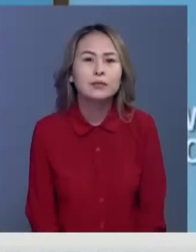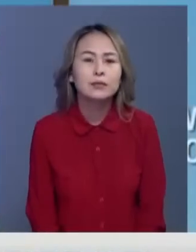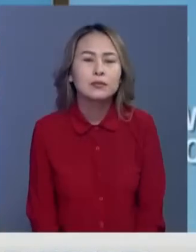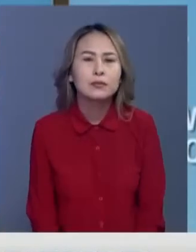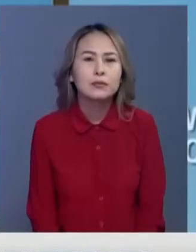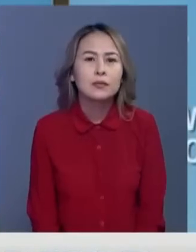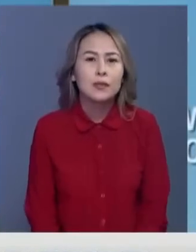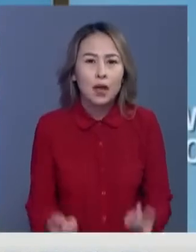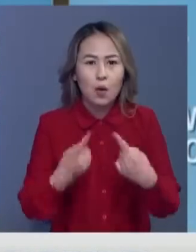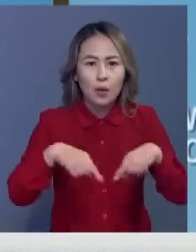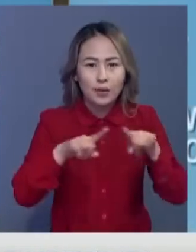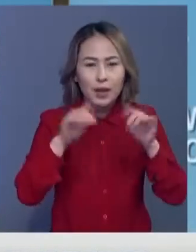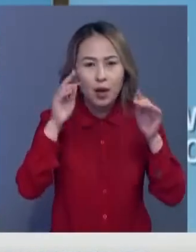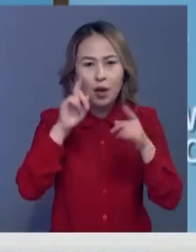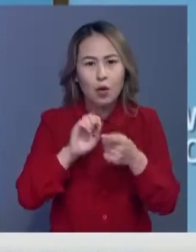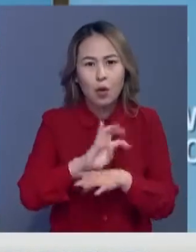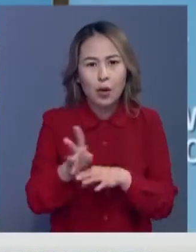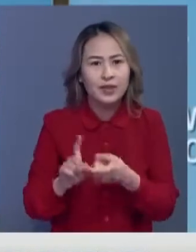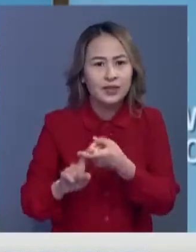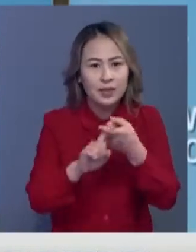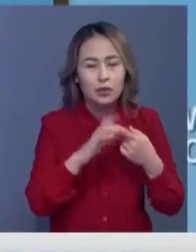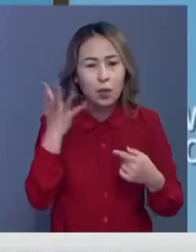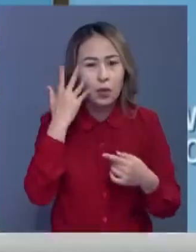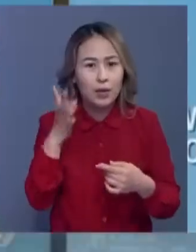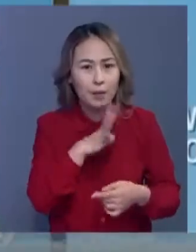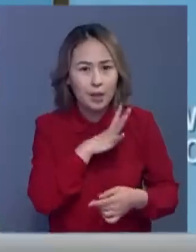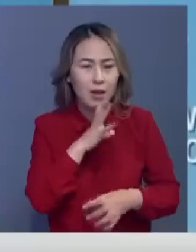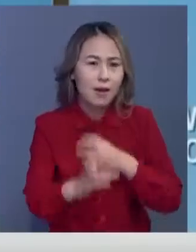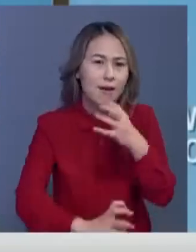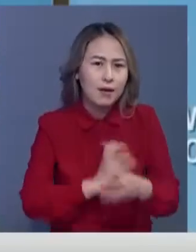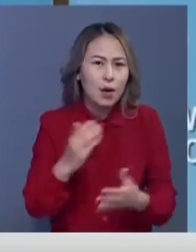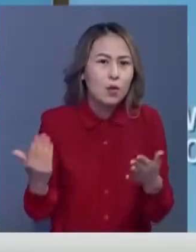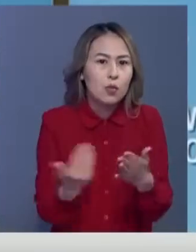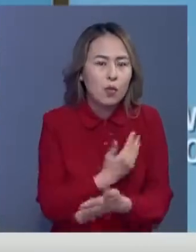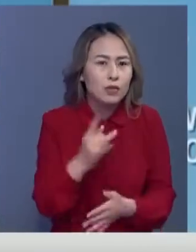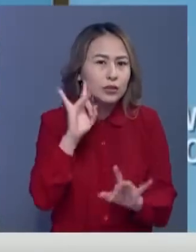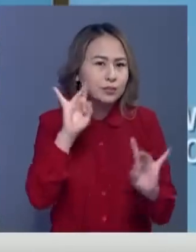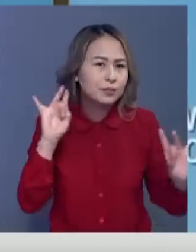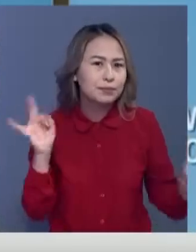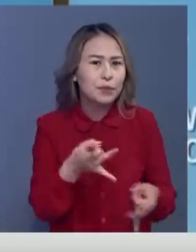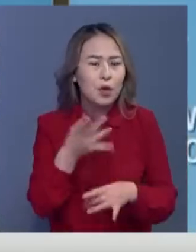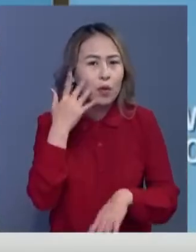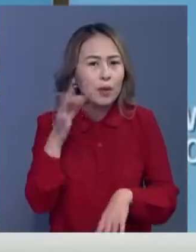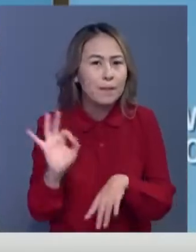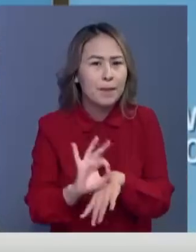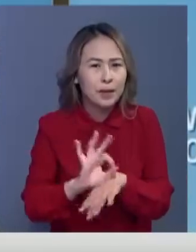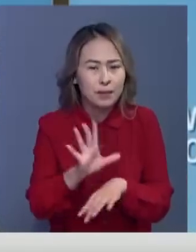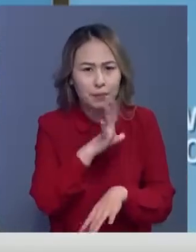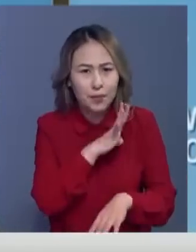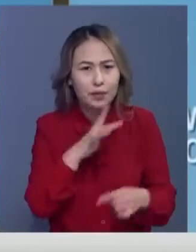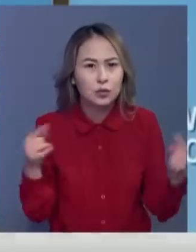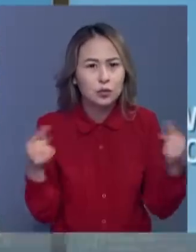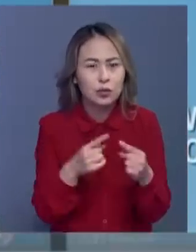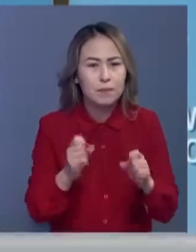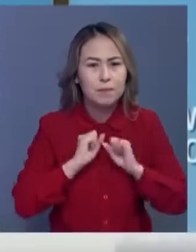quickly. Ойым коронавирус тарала басталғанда барша әлемге жаңа індет туралы ескертіп, оған қарсы тұру үшін тез әрі